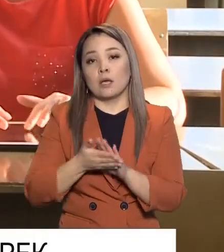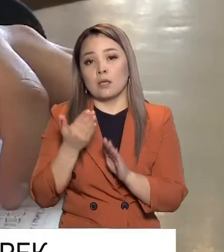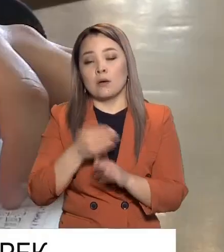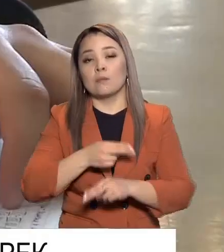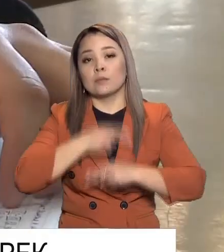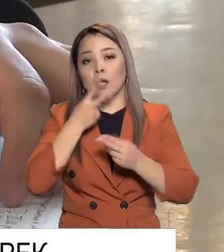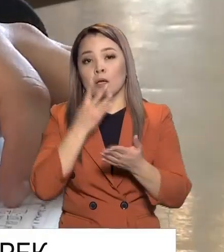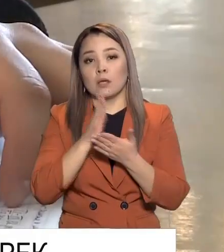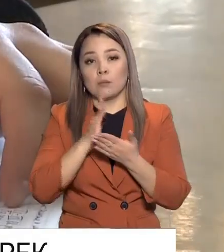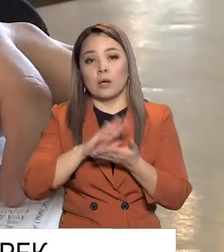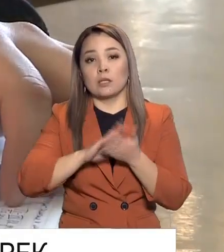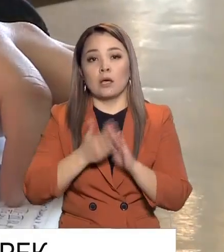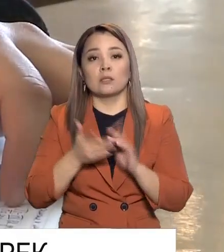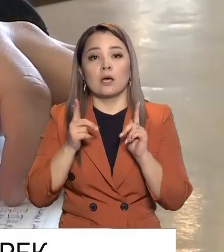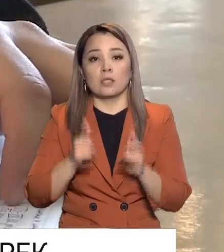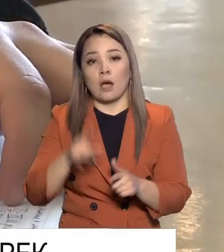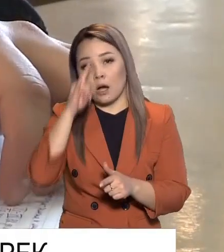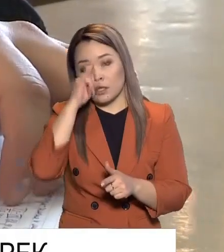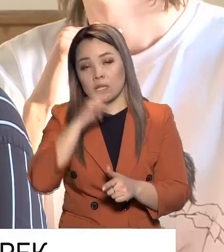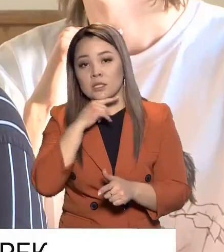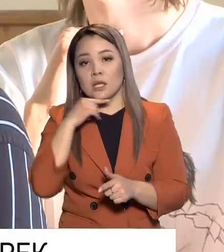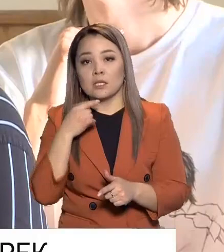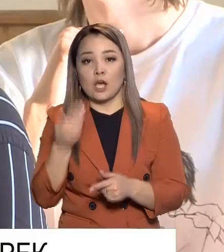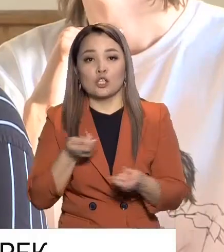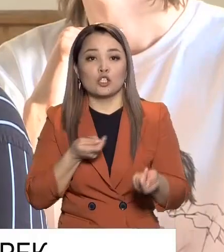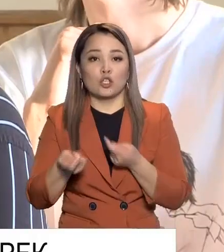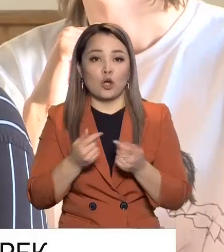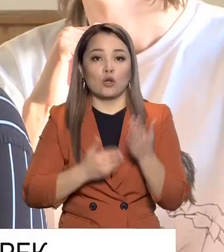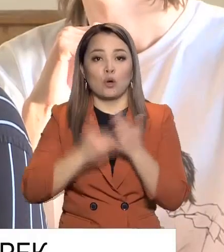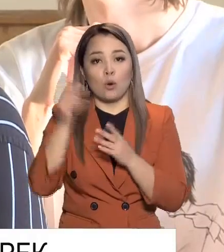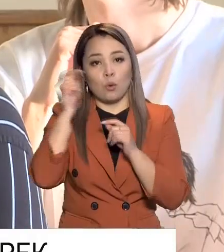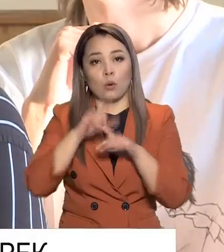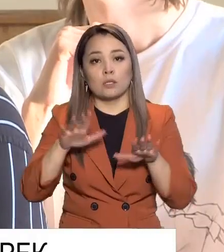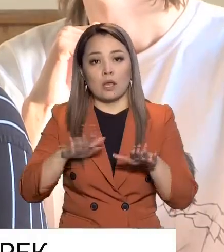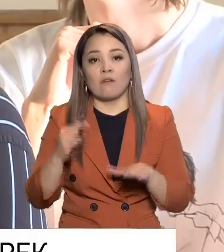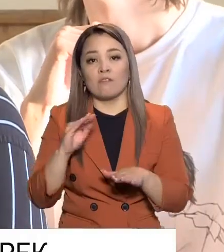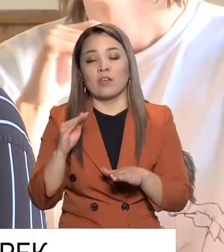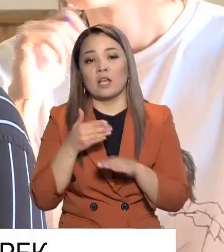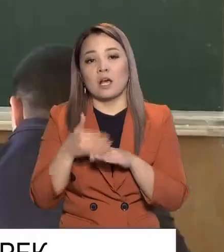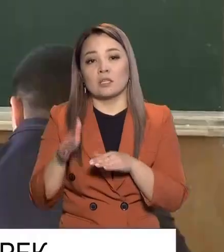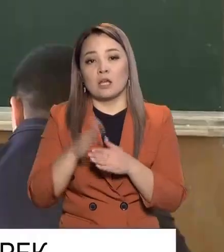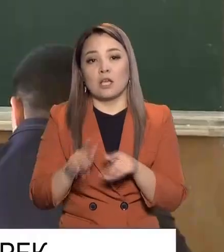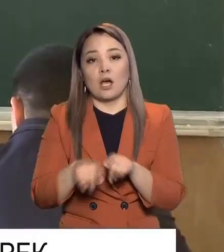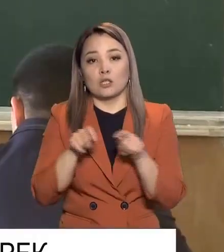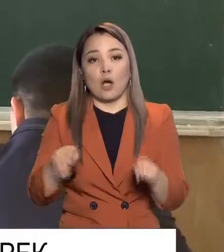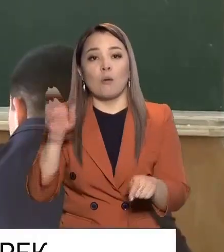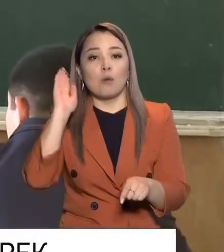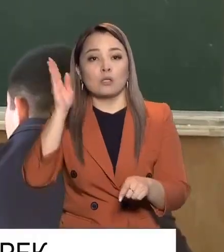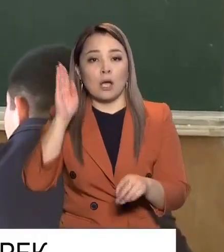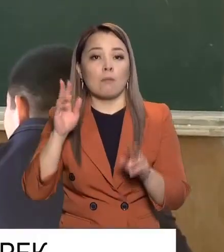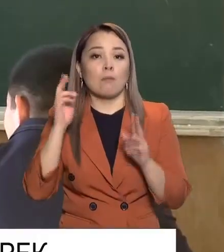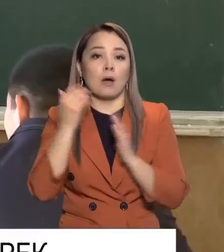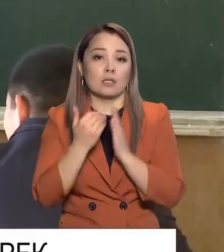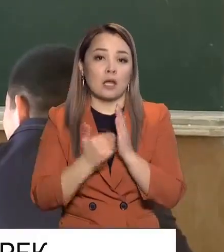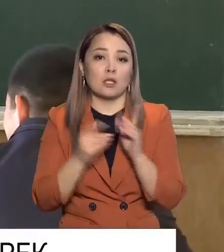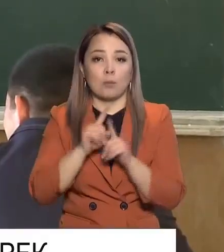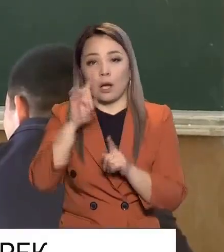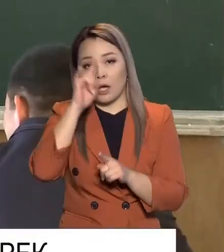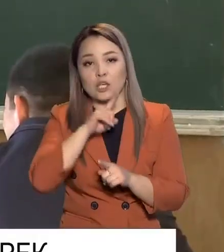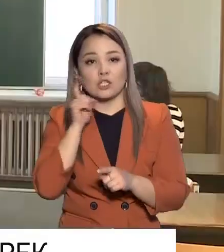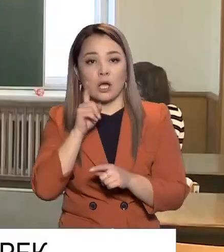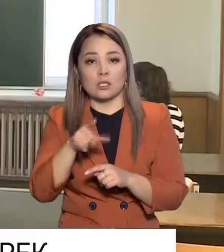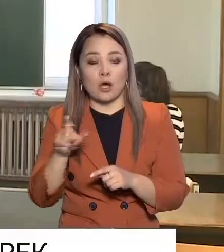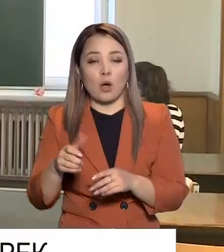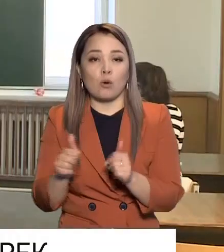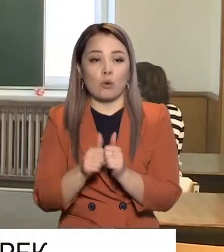белгілі. Келіссөз нәтижесінде Қазақстанда Ресейдің жетекші жоғары оқу орындарының филиалдары ашылып, болашақ бағдарламасымен қазақ жастары көрші